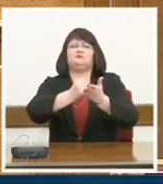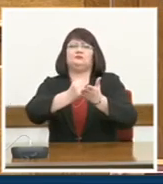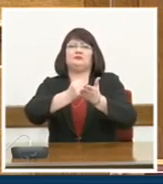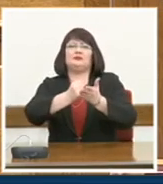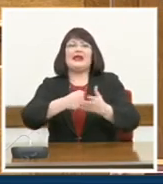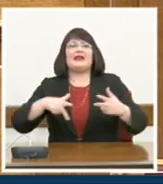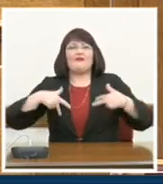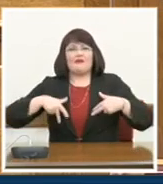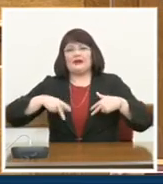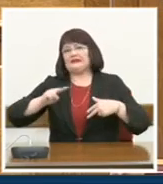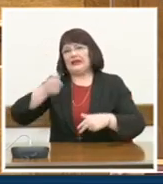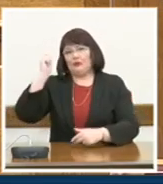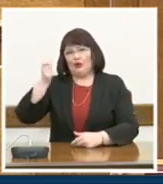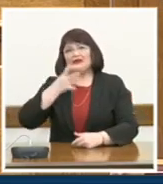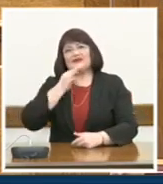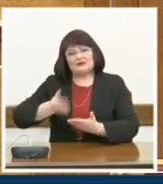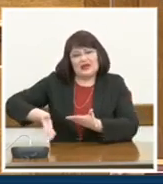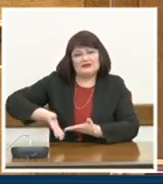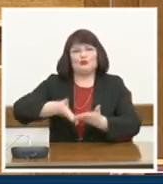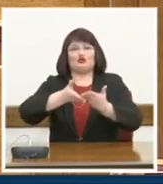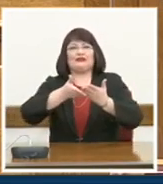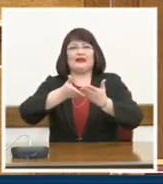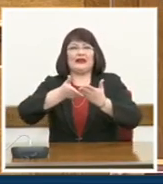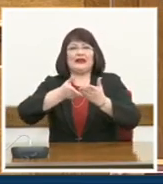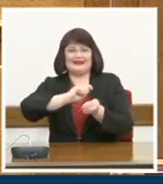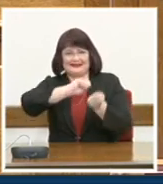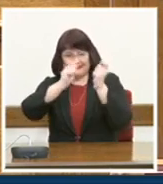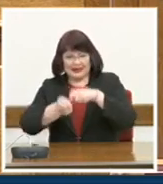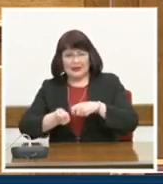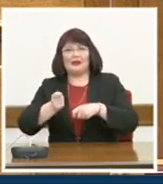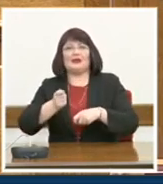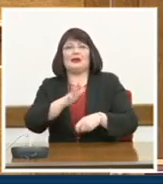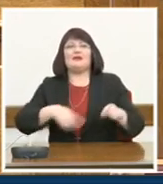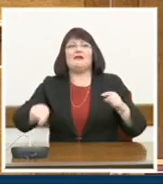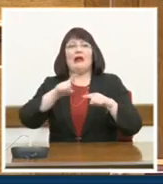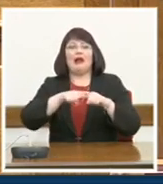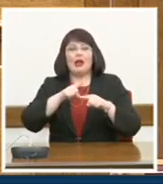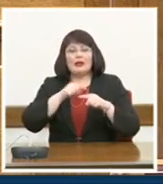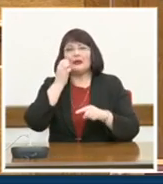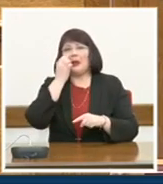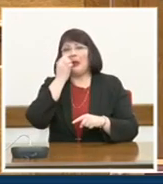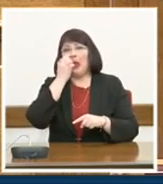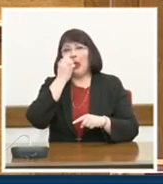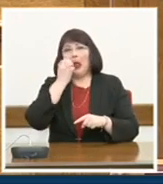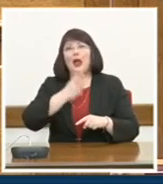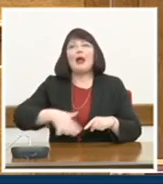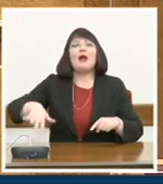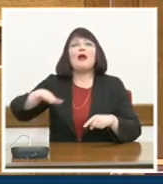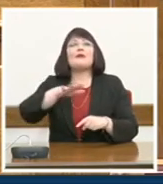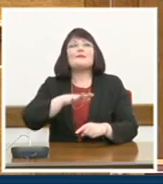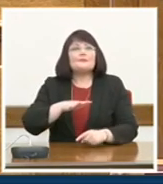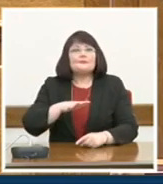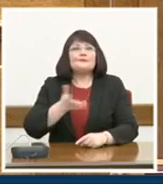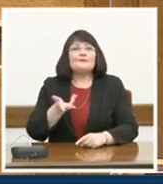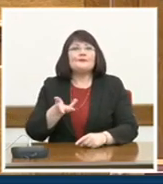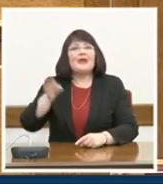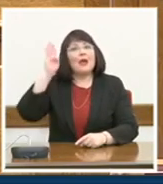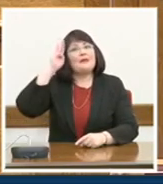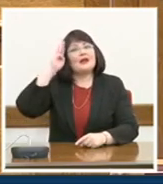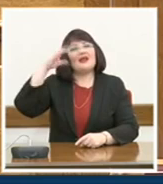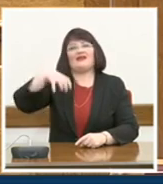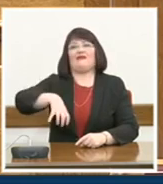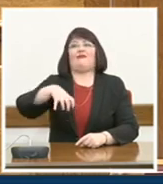ως αντιπολίτευση για να μετατραπεί η χώρα σε μια απέραντη αμερικανονατοϊκή βάση.